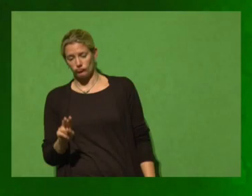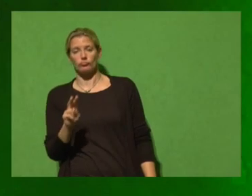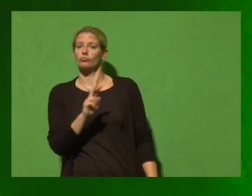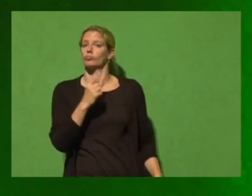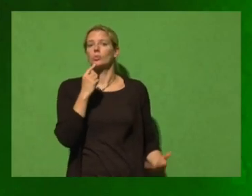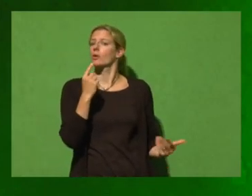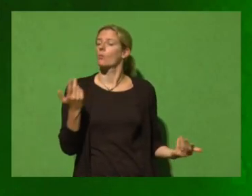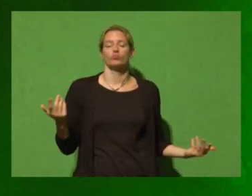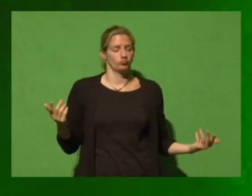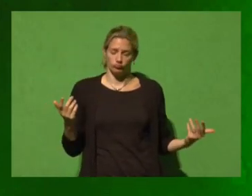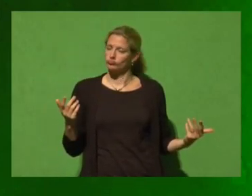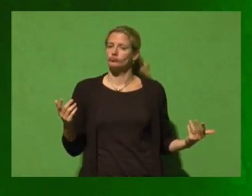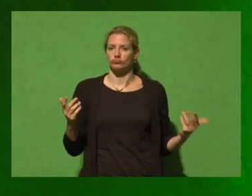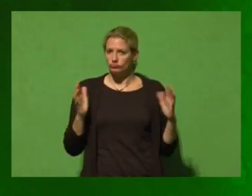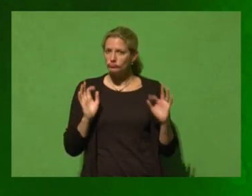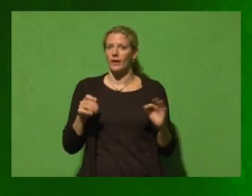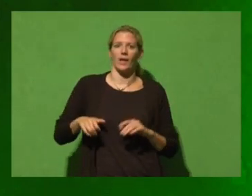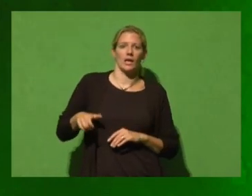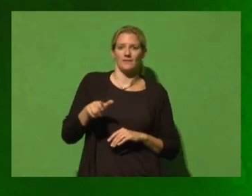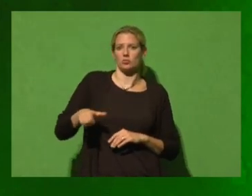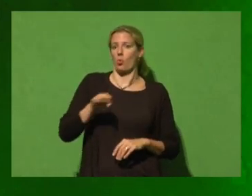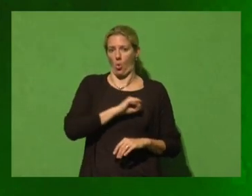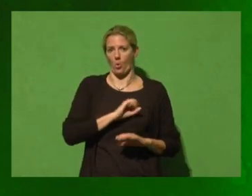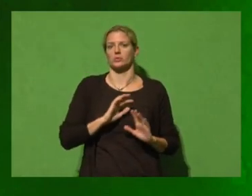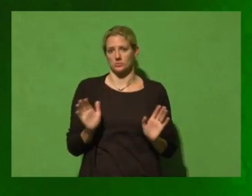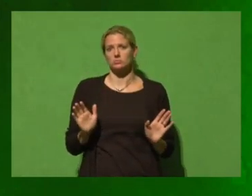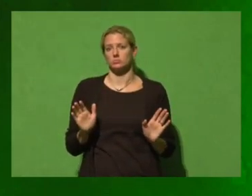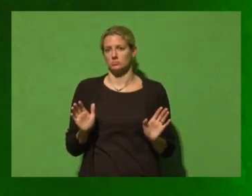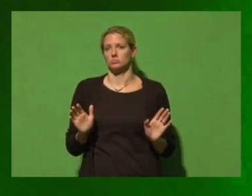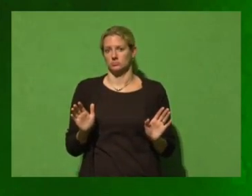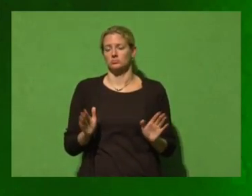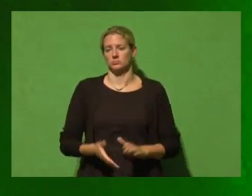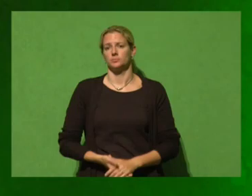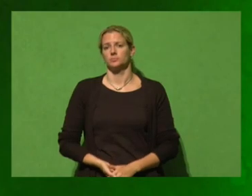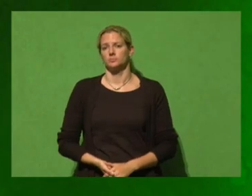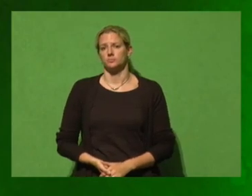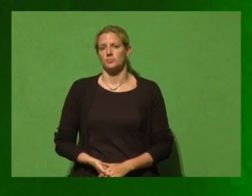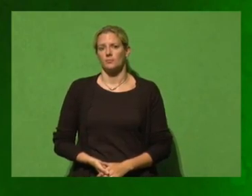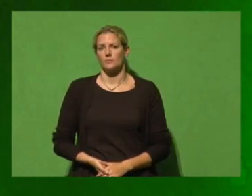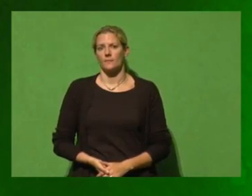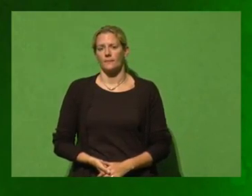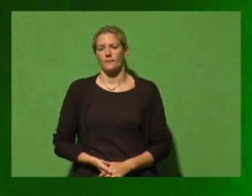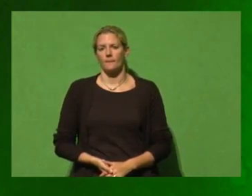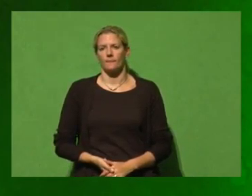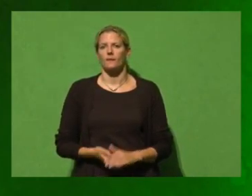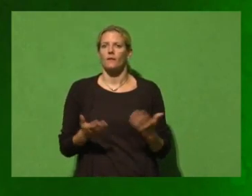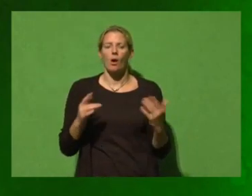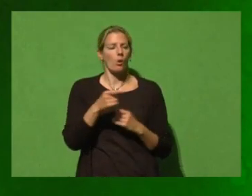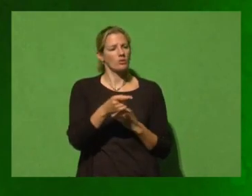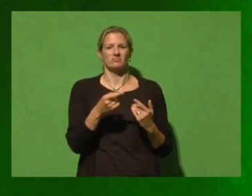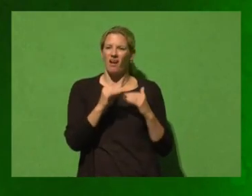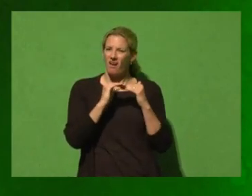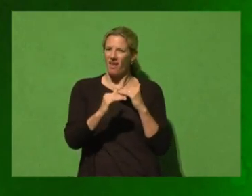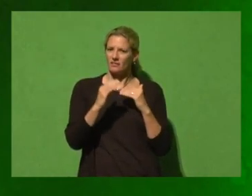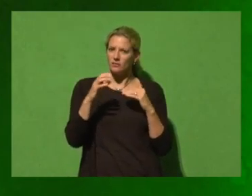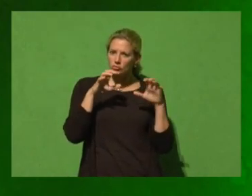sagen, dass sich diese Investition auf jeden Fall gelohnt hat und dass eben auch so eine gut funktionierende